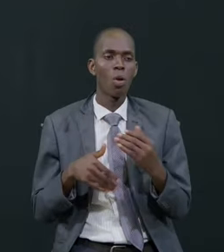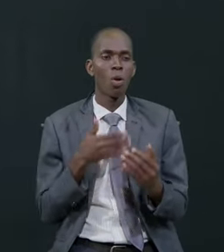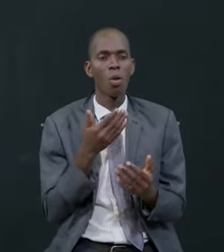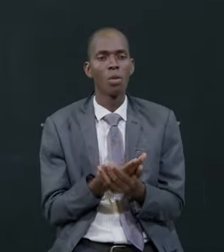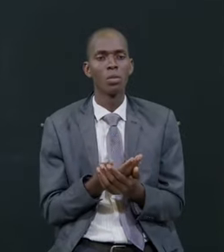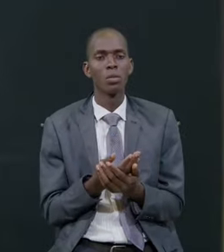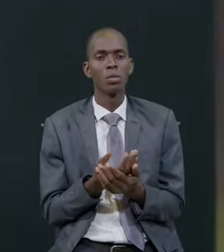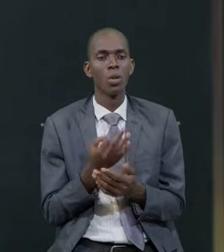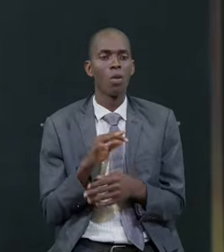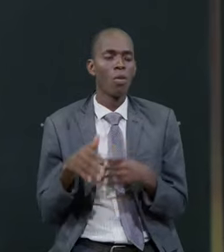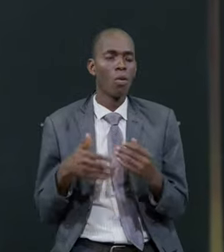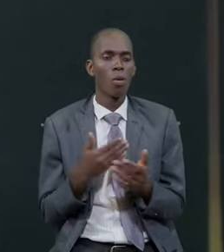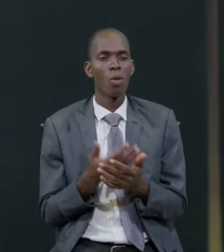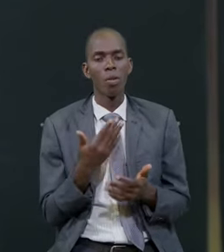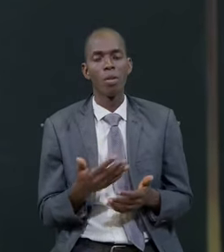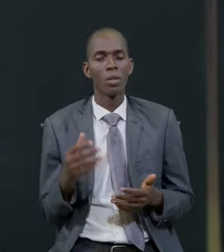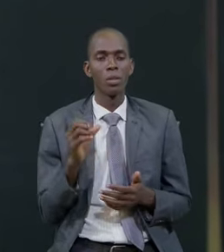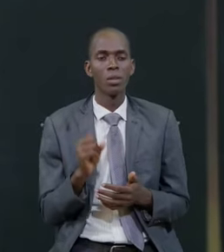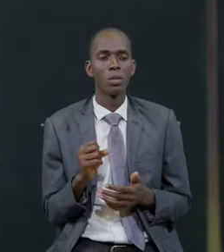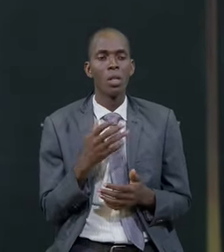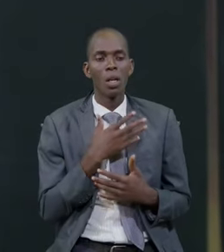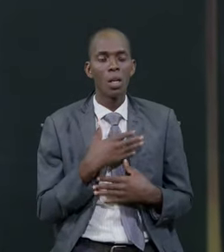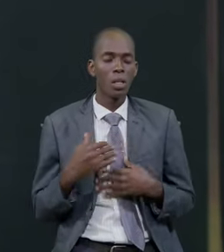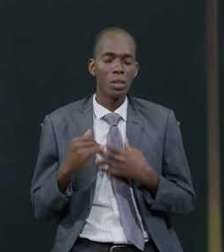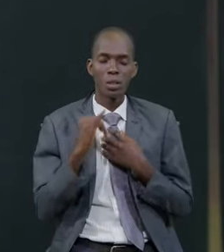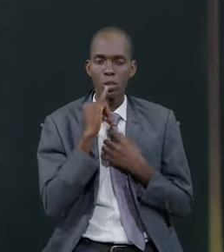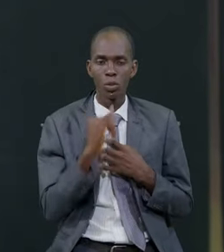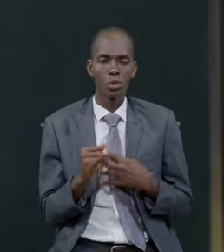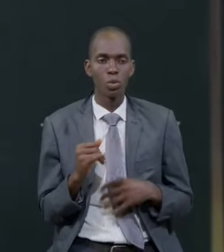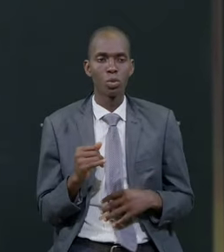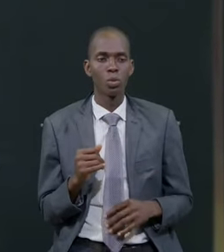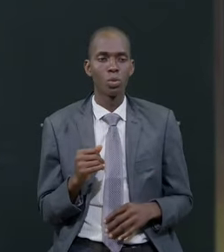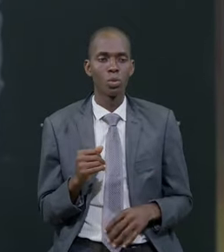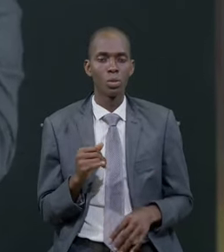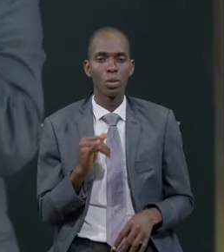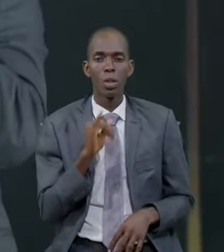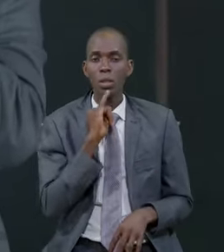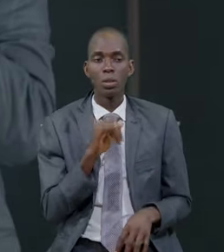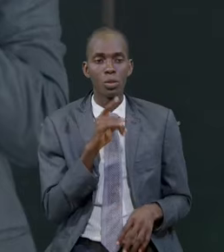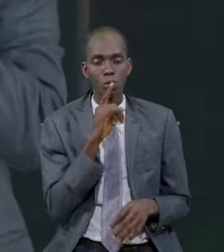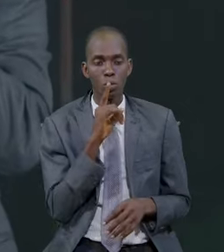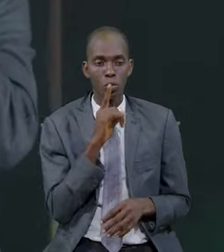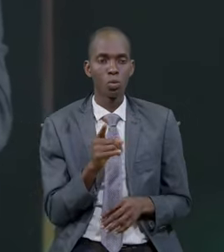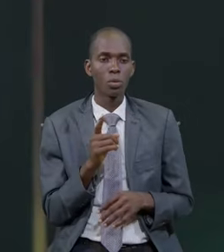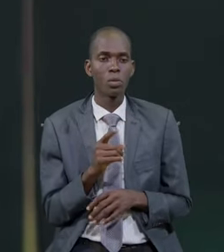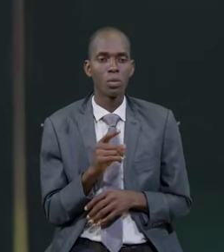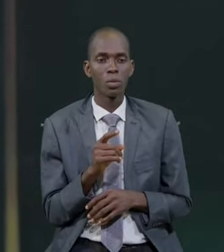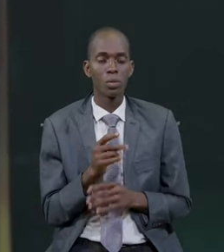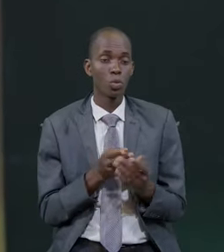choses. Et qu'elle est la véritable. Qu'elle est véritable et qu'elle n'est point un mensonge.